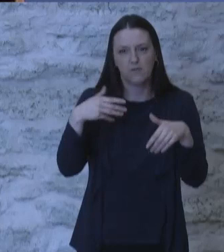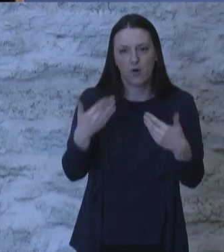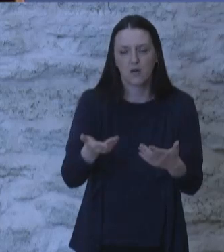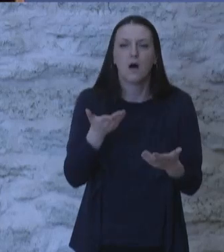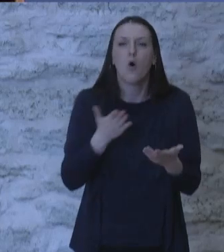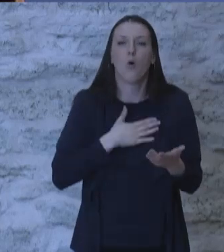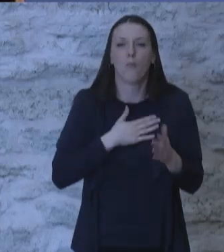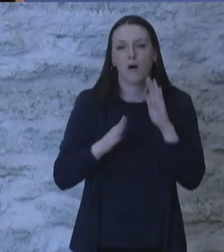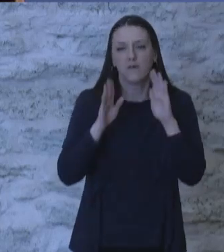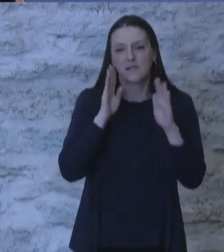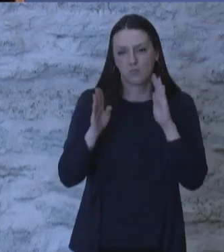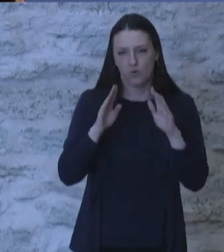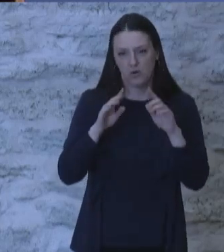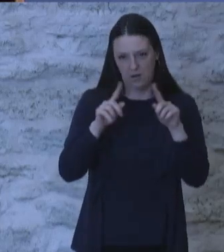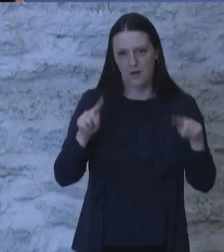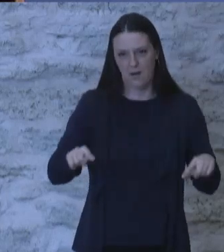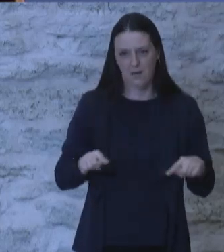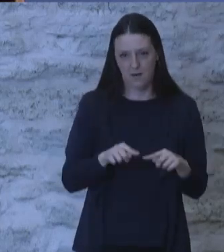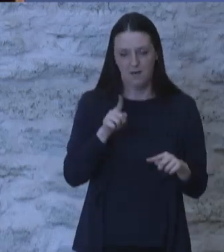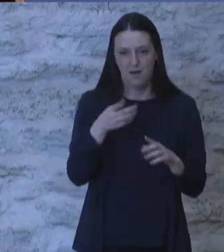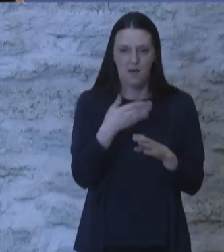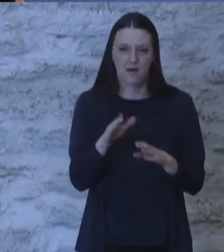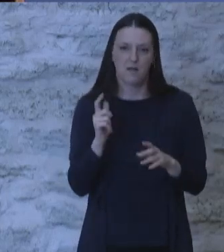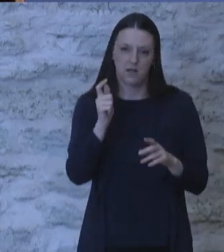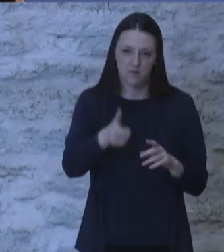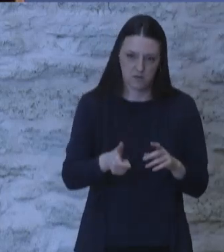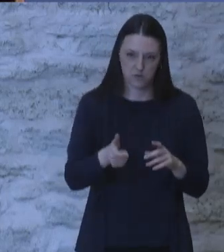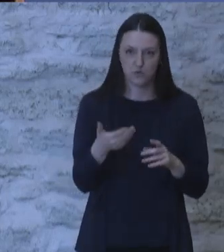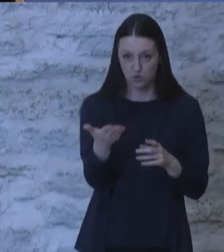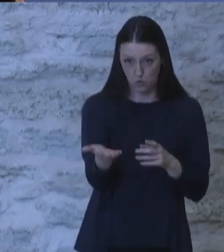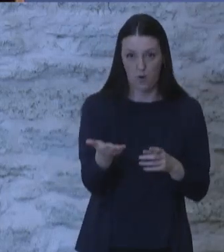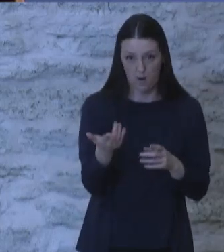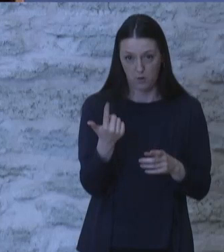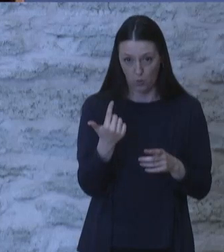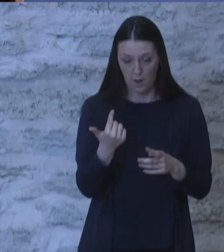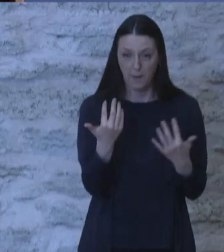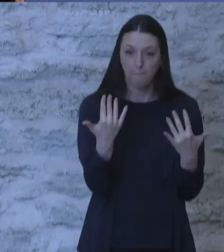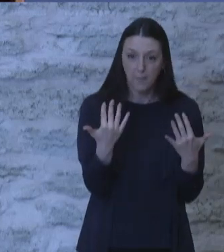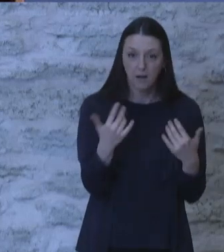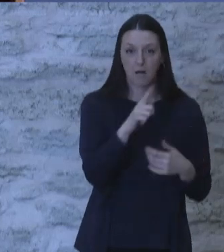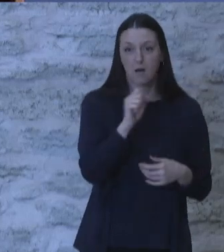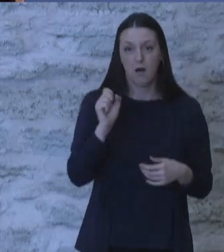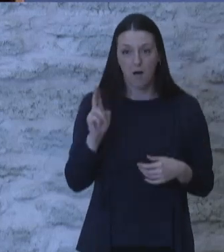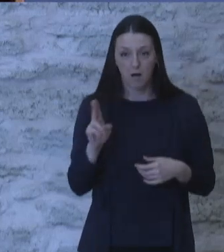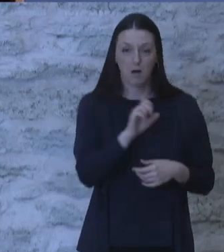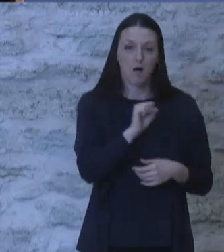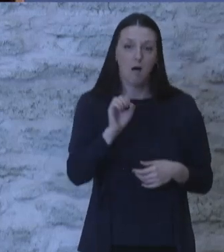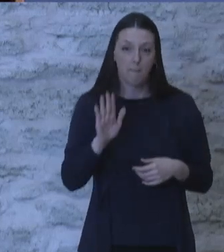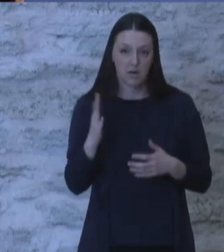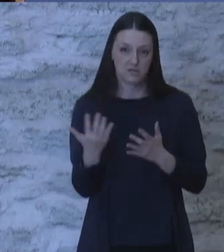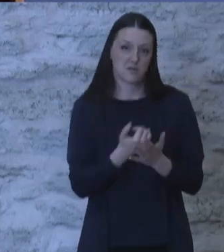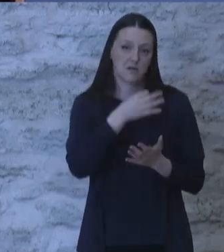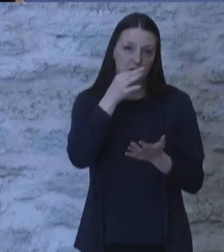Facebooki leheküljel eraldi vastuses riiguliikme Taavi Rõivasele, millal Jaak Kaab sai selle vastutuse,